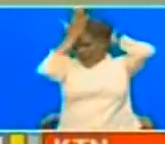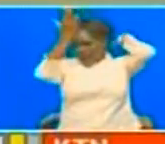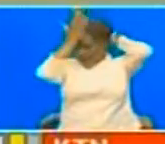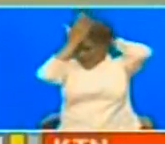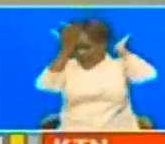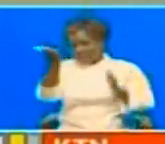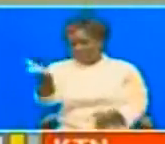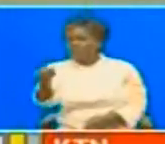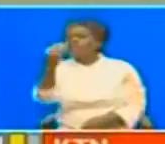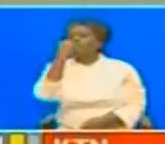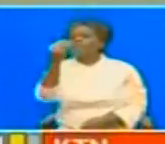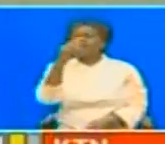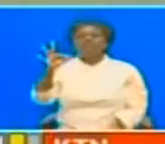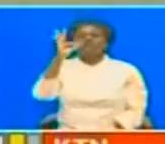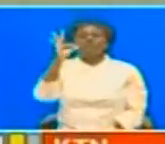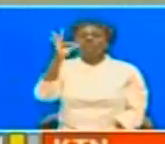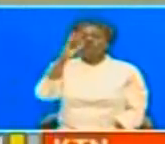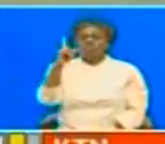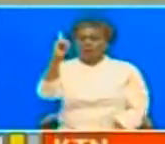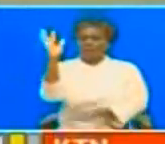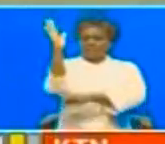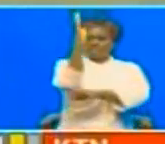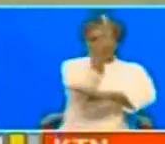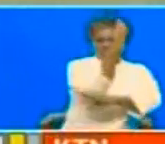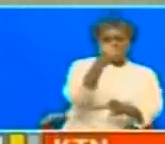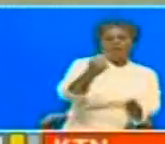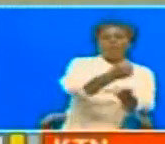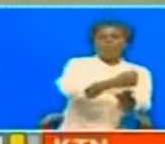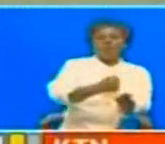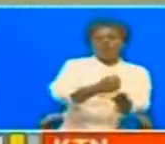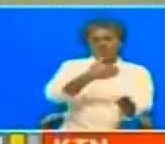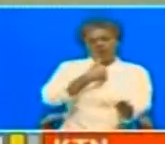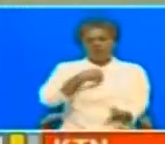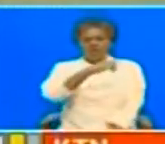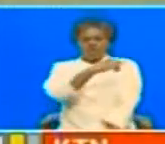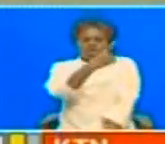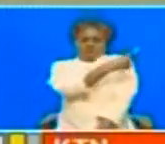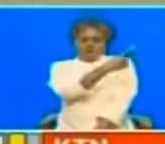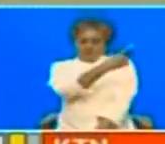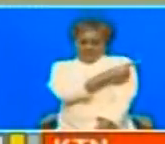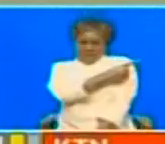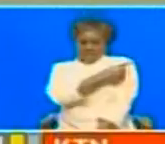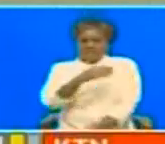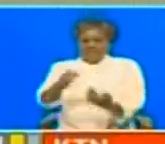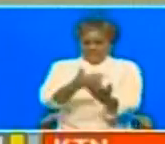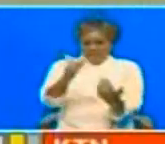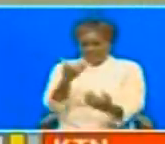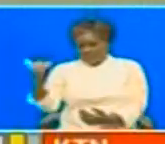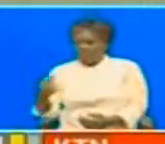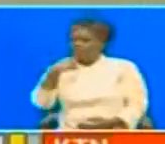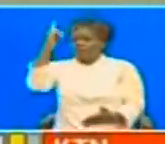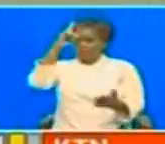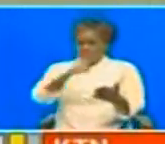baada ya kula matunda kwenye mti unaodaiwa kuwa wenye sumu. Madaktari wanaowatibu watoto hao wanasema